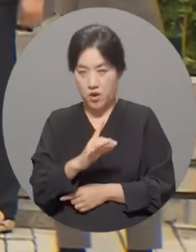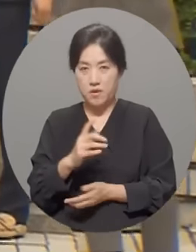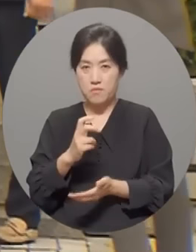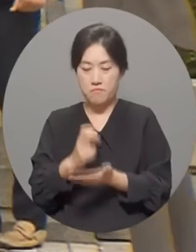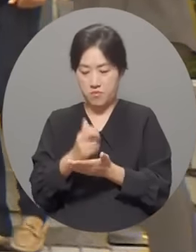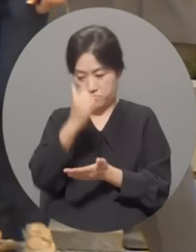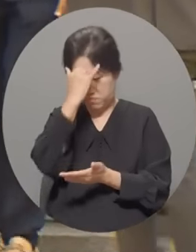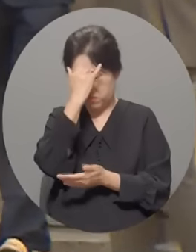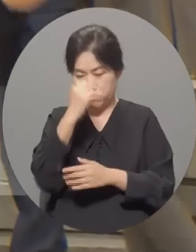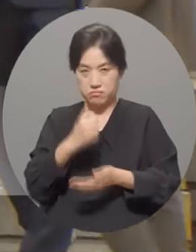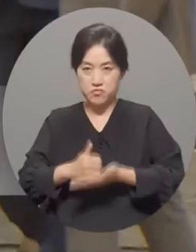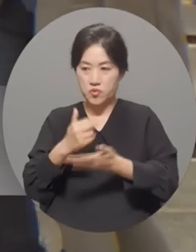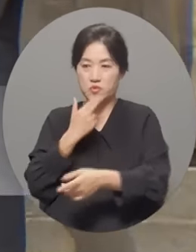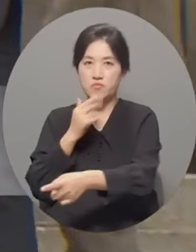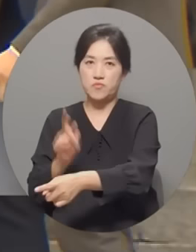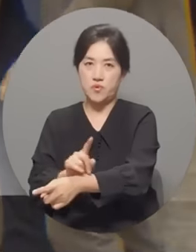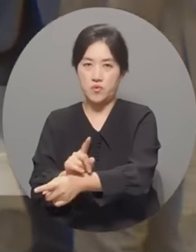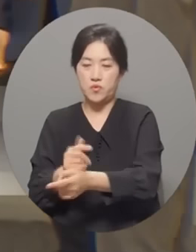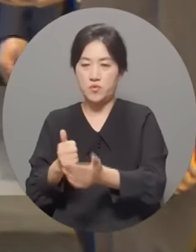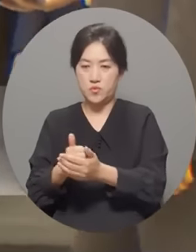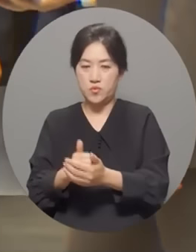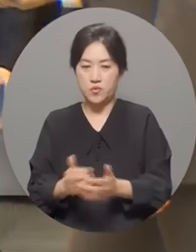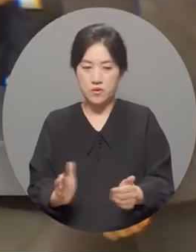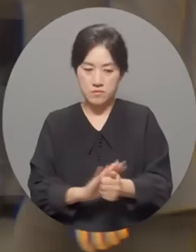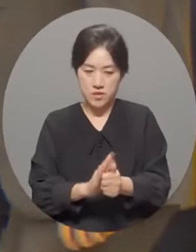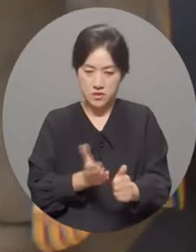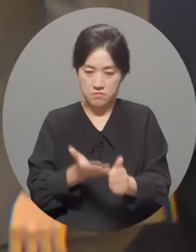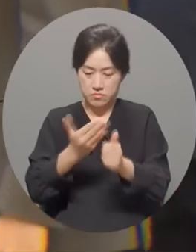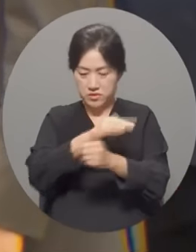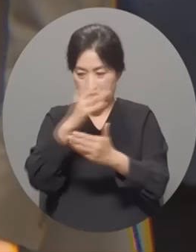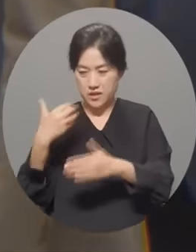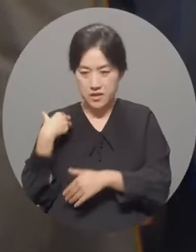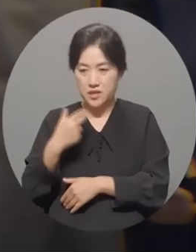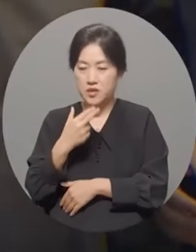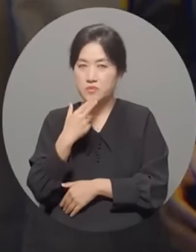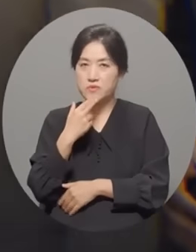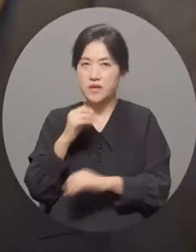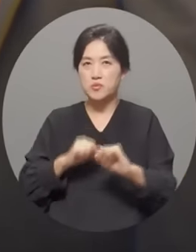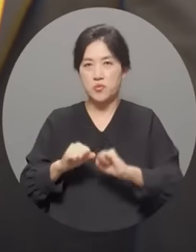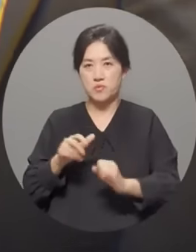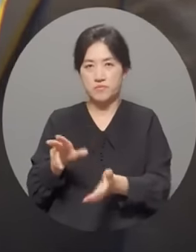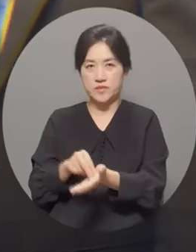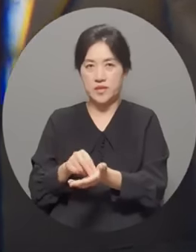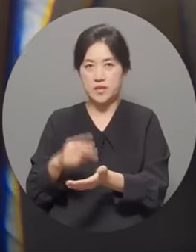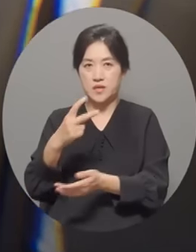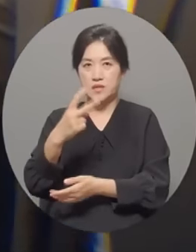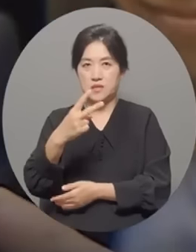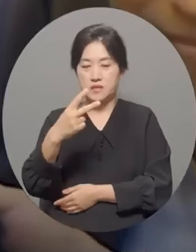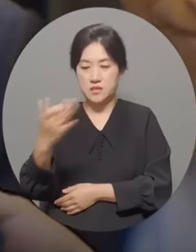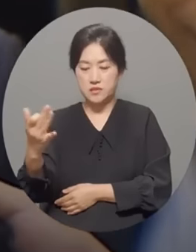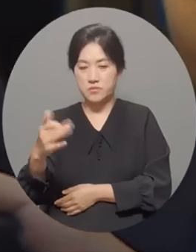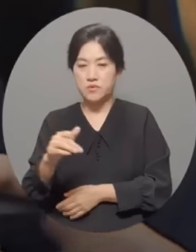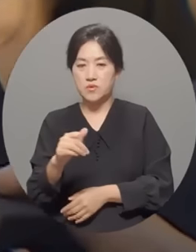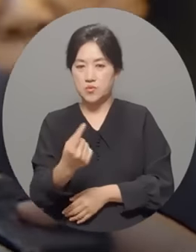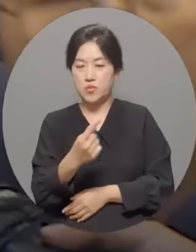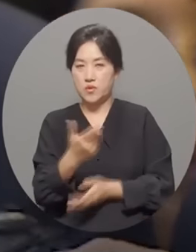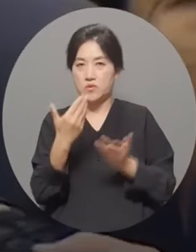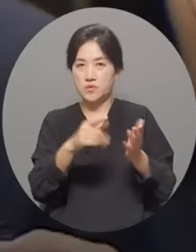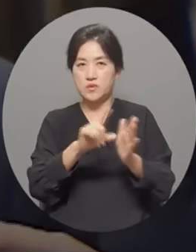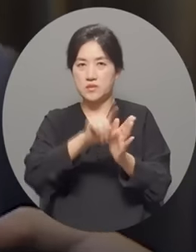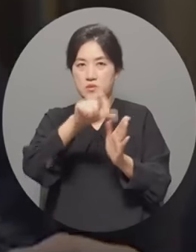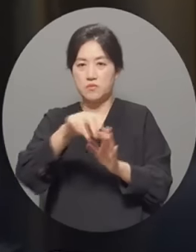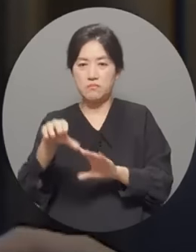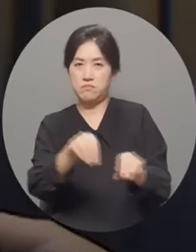했습니다 부양 의무를 다하지 않은 점도 지적했습니다 최회장은 2019년 관장에게 준 신용카드를